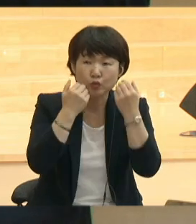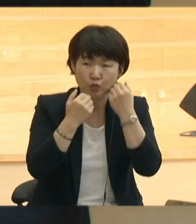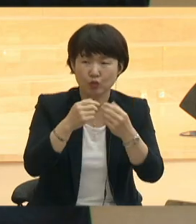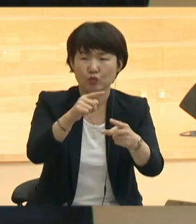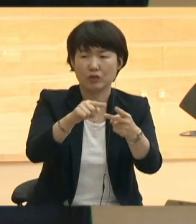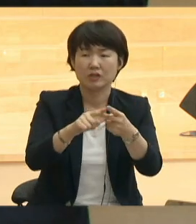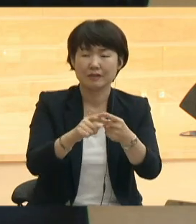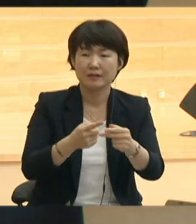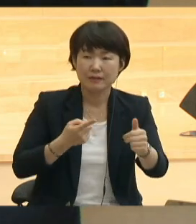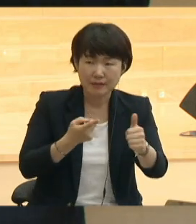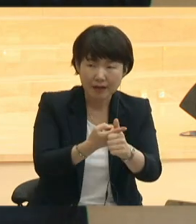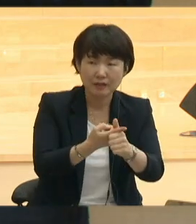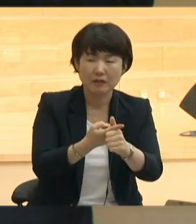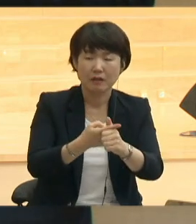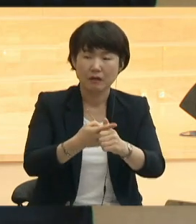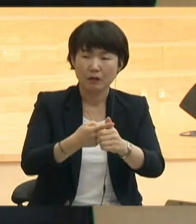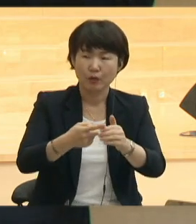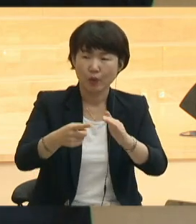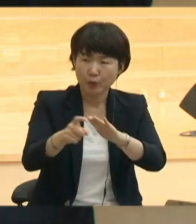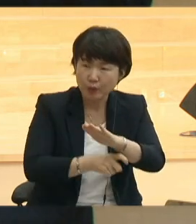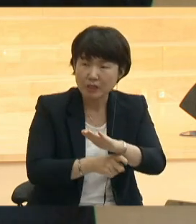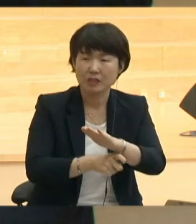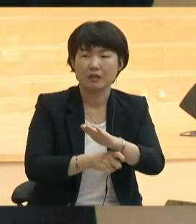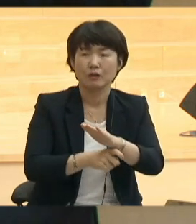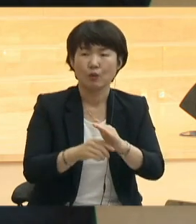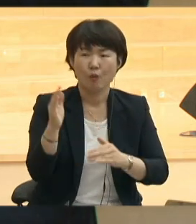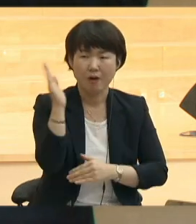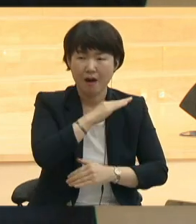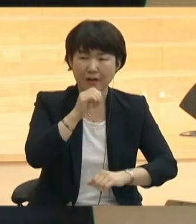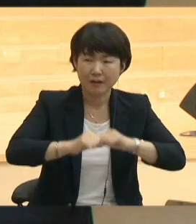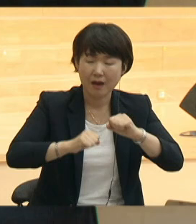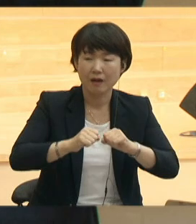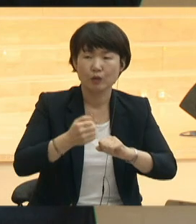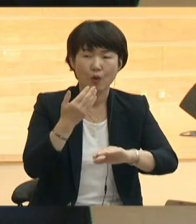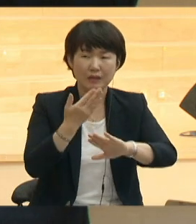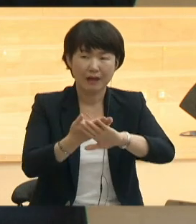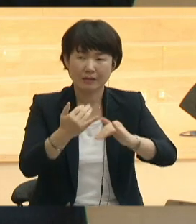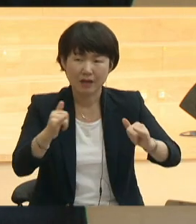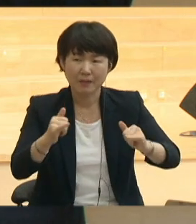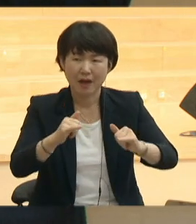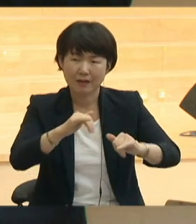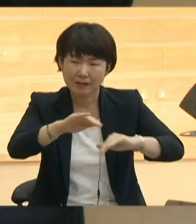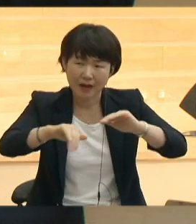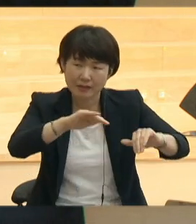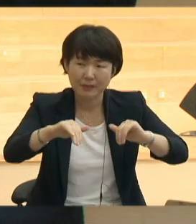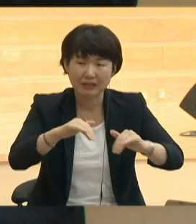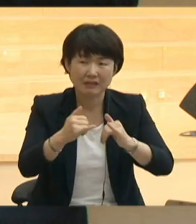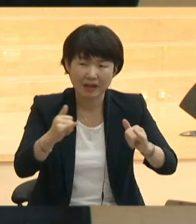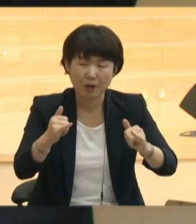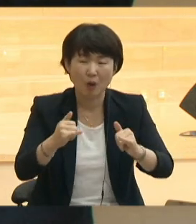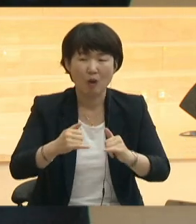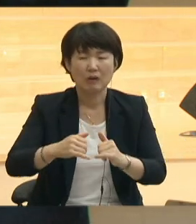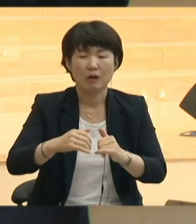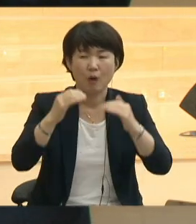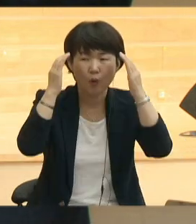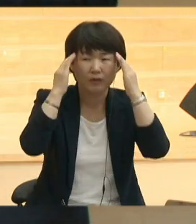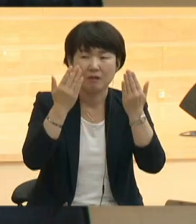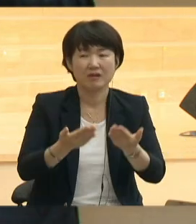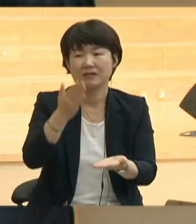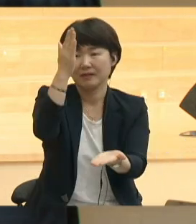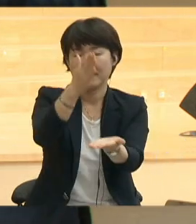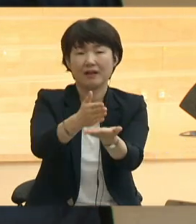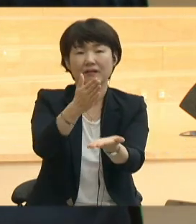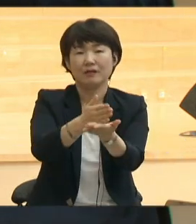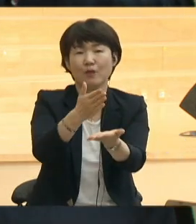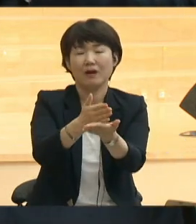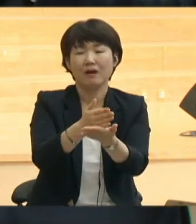살인이나 도둑질이나 악행이 나 남의 일을 간섭하는 자로 고난을 받지 말년이 와 자